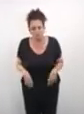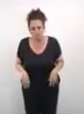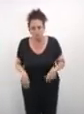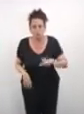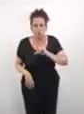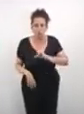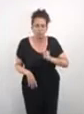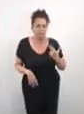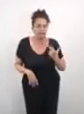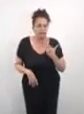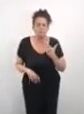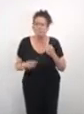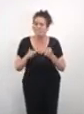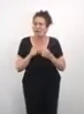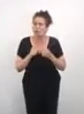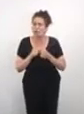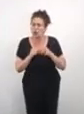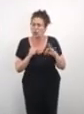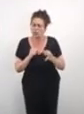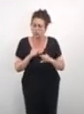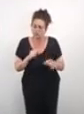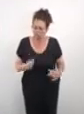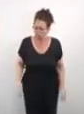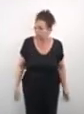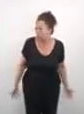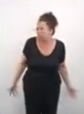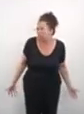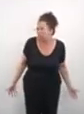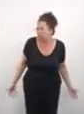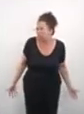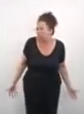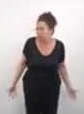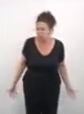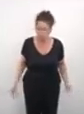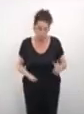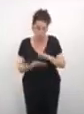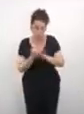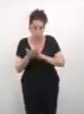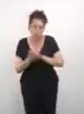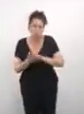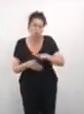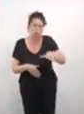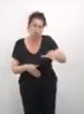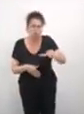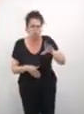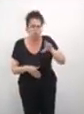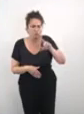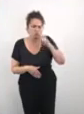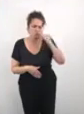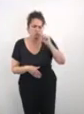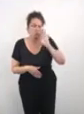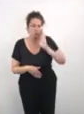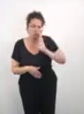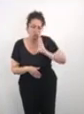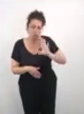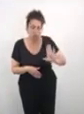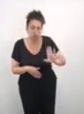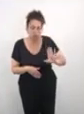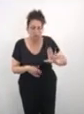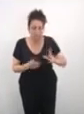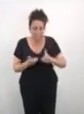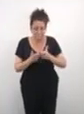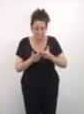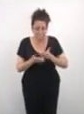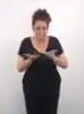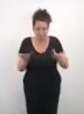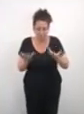police. Franchement, il fallait y penser. Je peux vous dire, vous devriez assister. Alors, monsieur, s'il vous plaît, monsieur Fabien Robert, assistez un peu au Conseil de